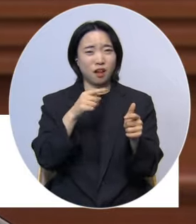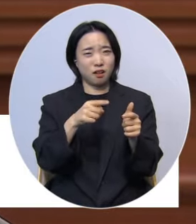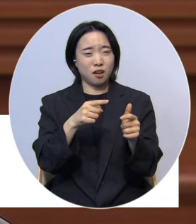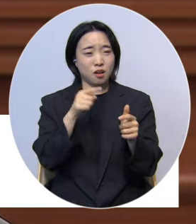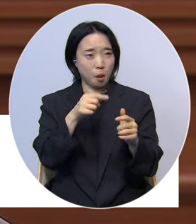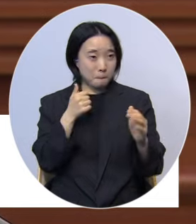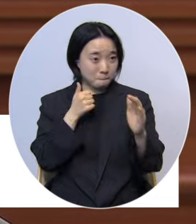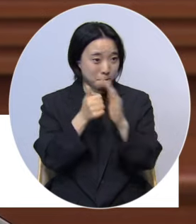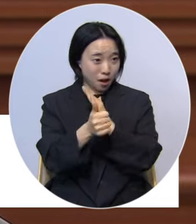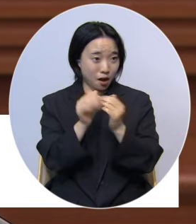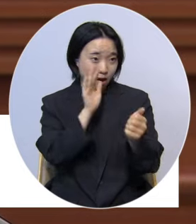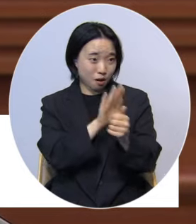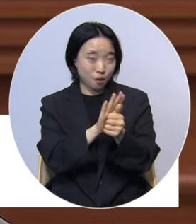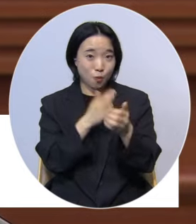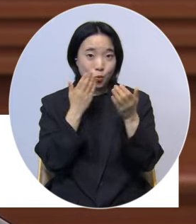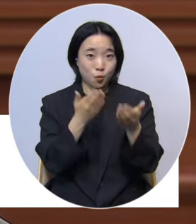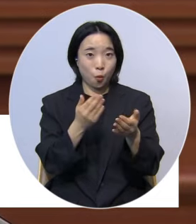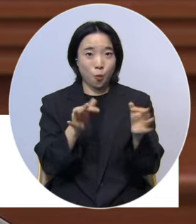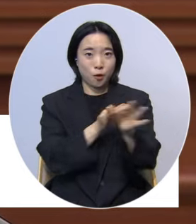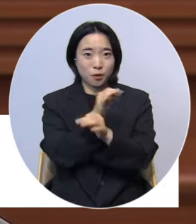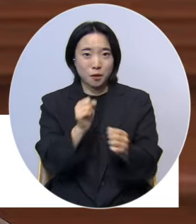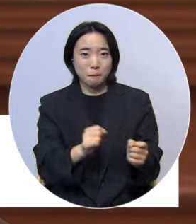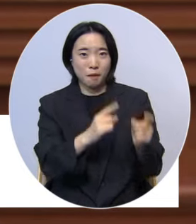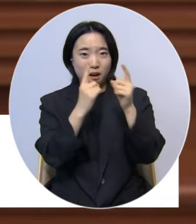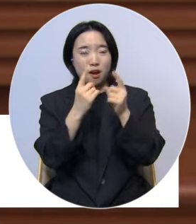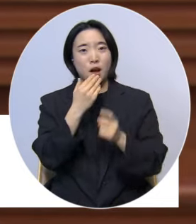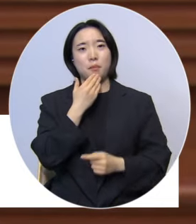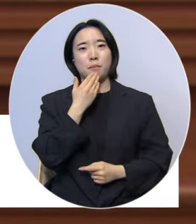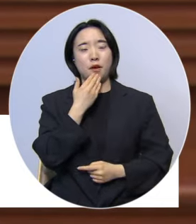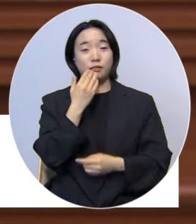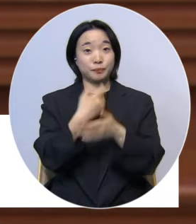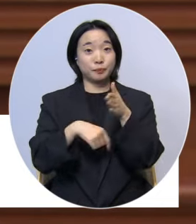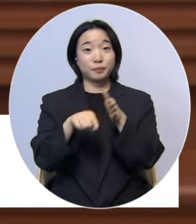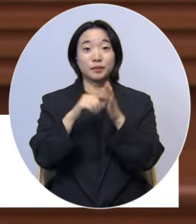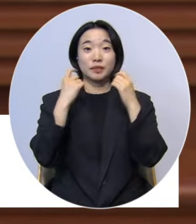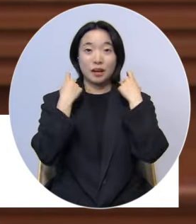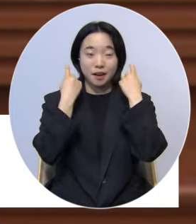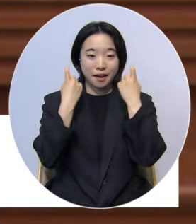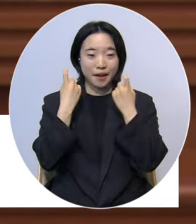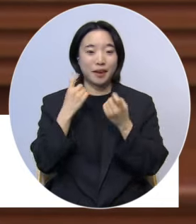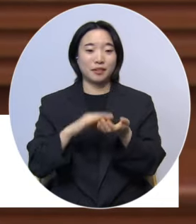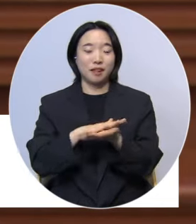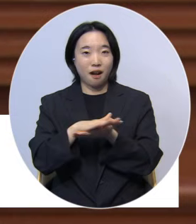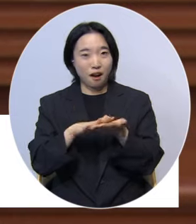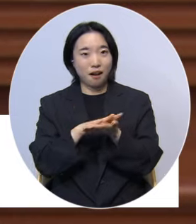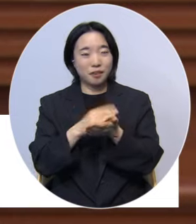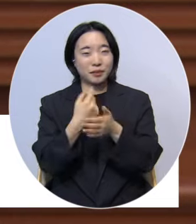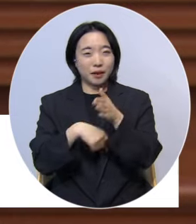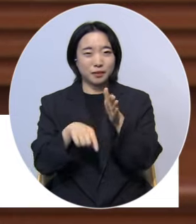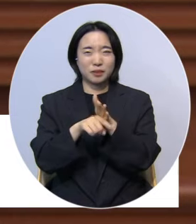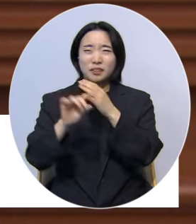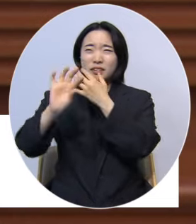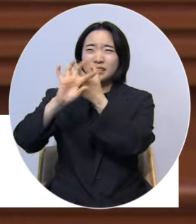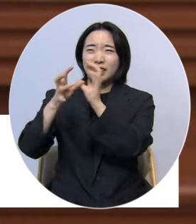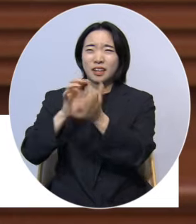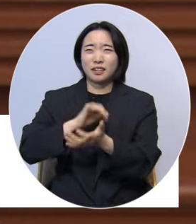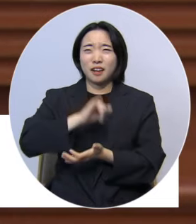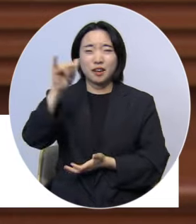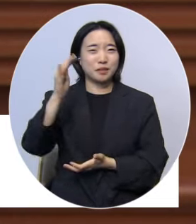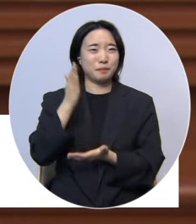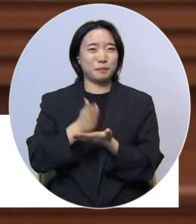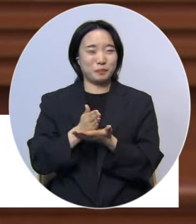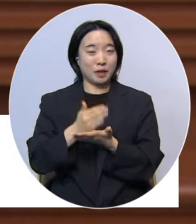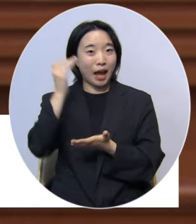있는만큼 지역 관광 활성화를 위해서 국민들께서 국내로 특히 지역으로